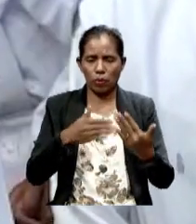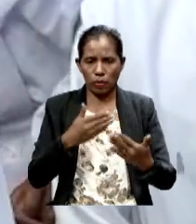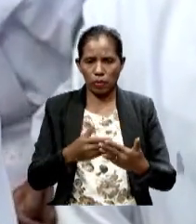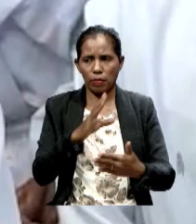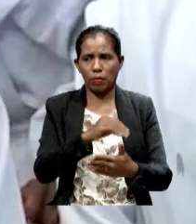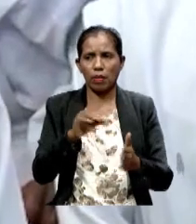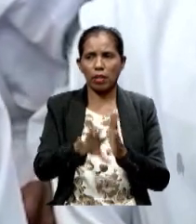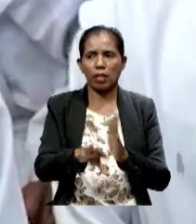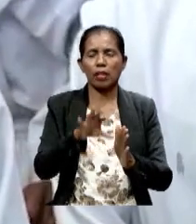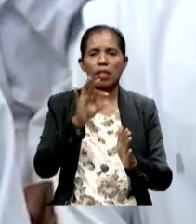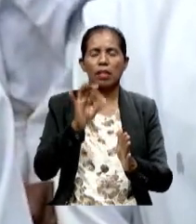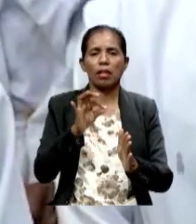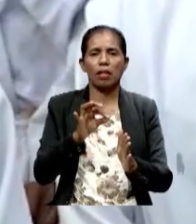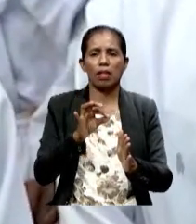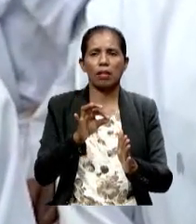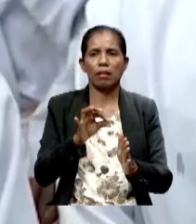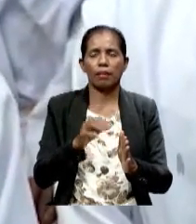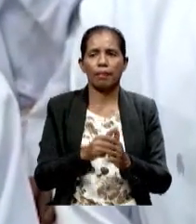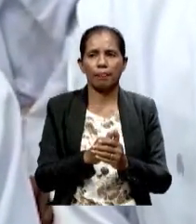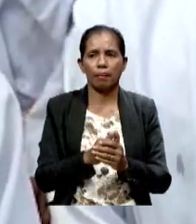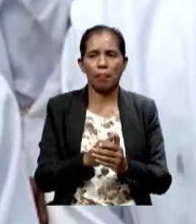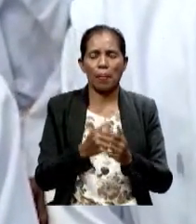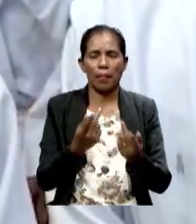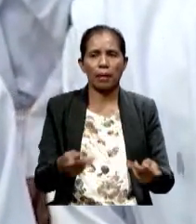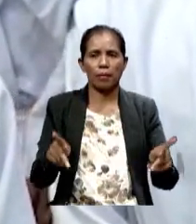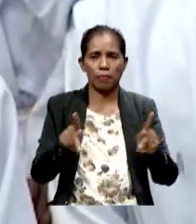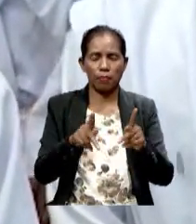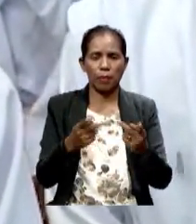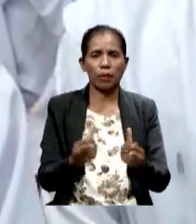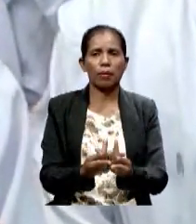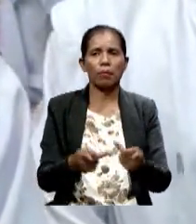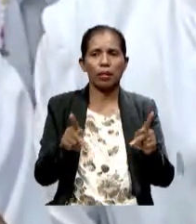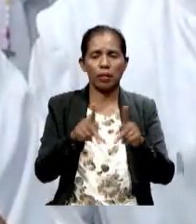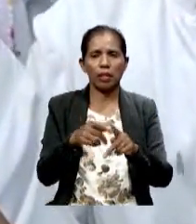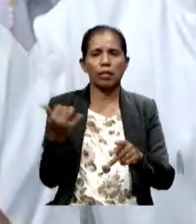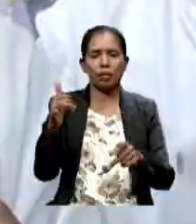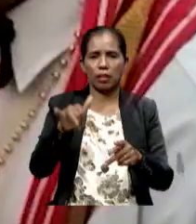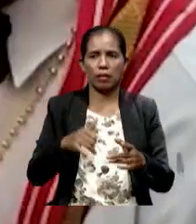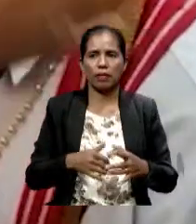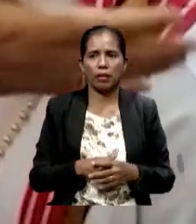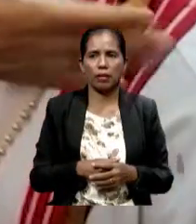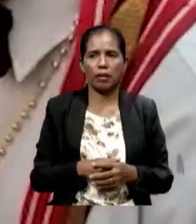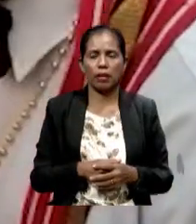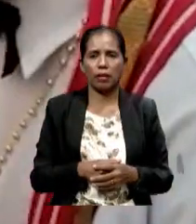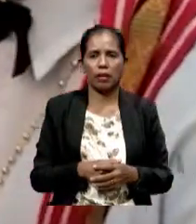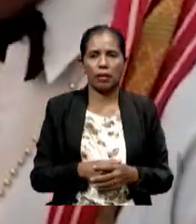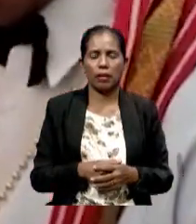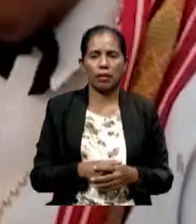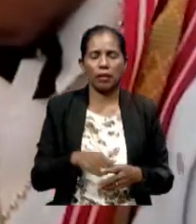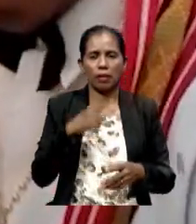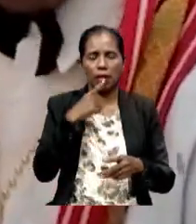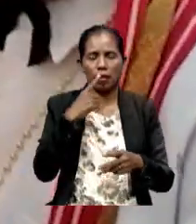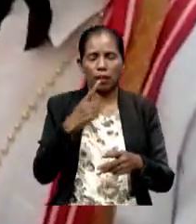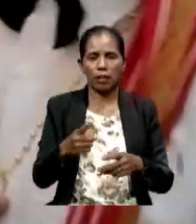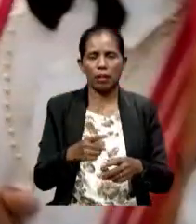ter apoio, sim, empresários Sira, neve halo kapela fura kida basira. Alende inaugura kapela